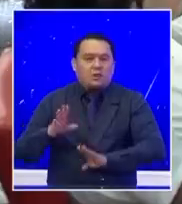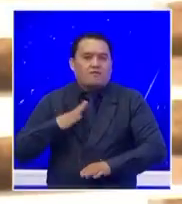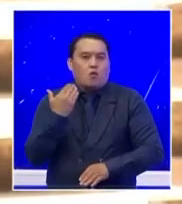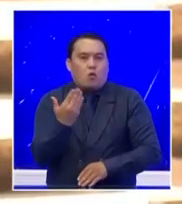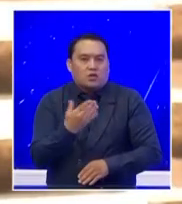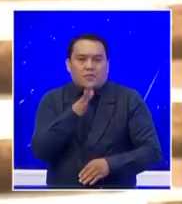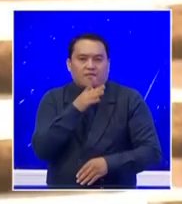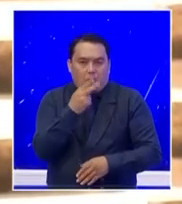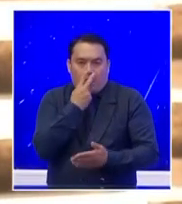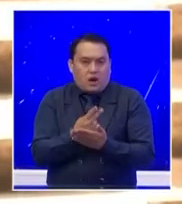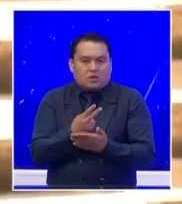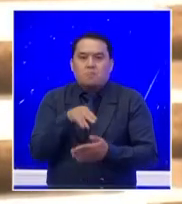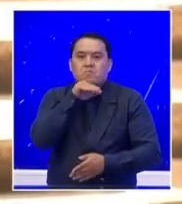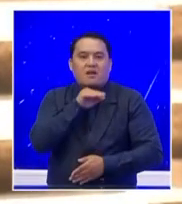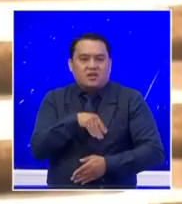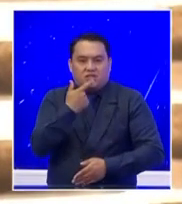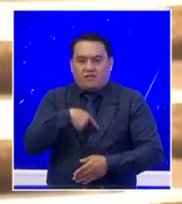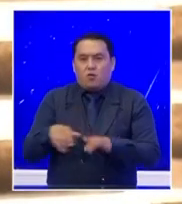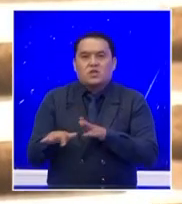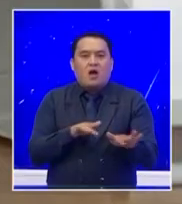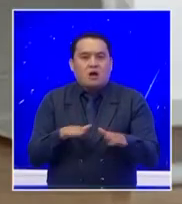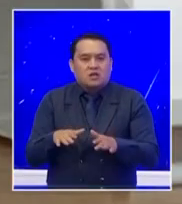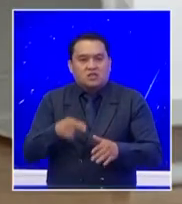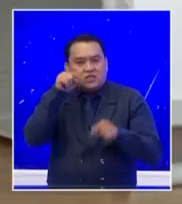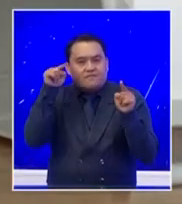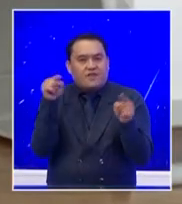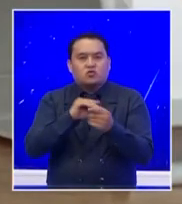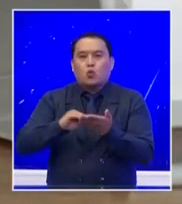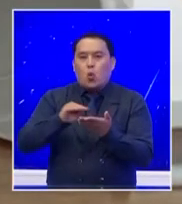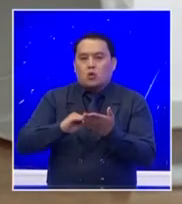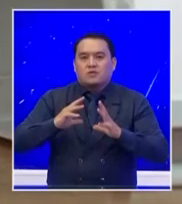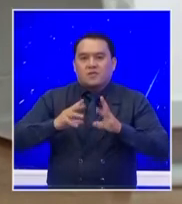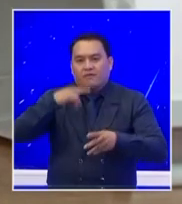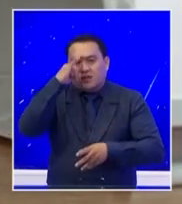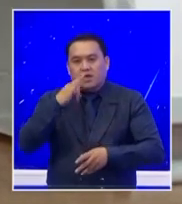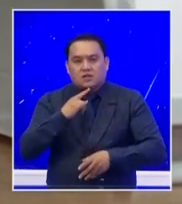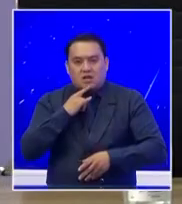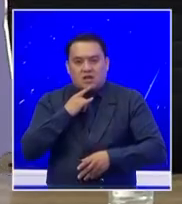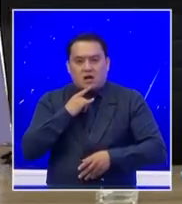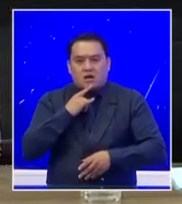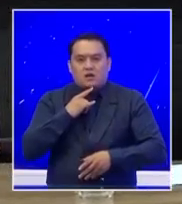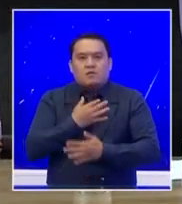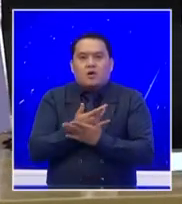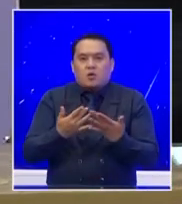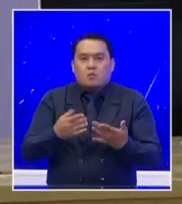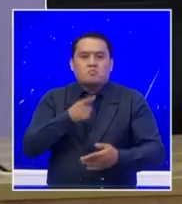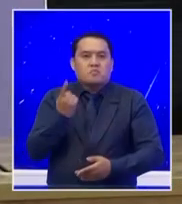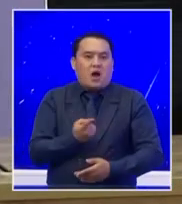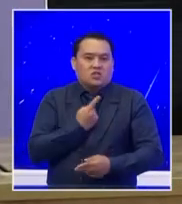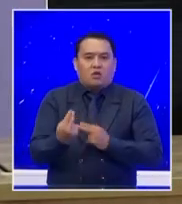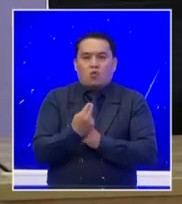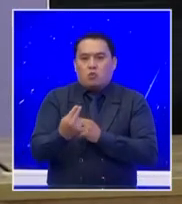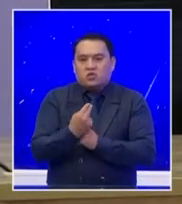За этот период показал себя профессионалом своего дела, широко известен в журналистском мире Казахстана и вырастил целую плеяду мастеров